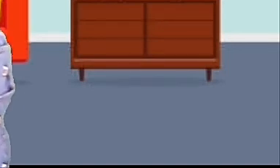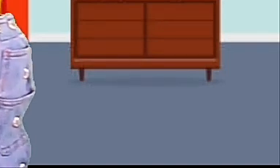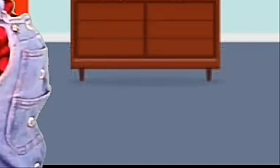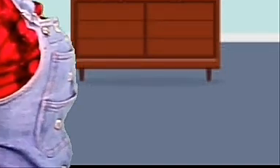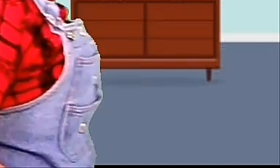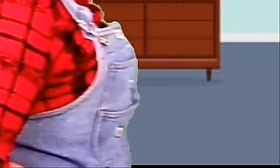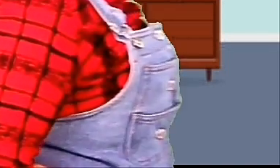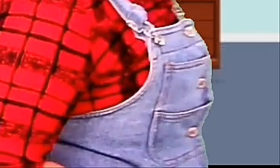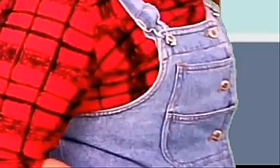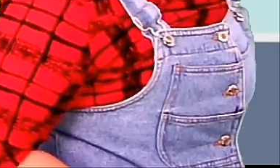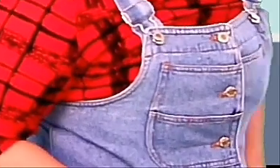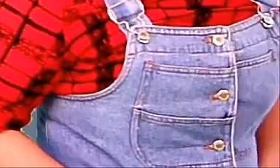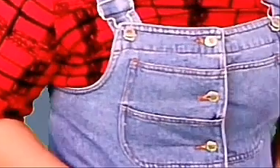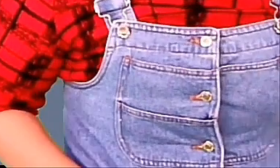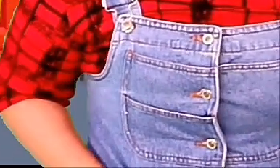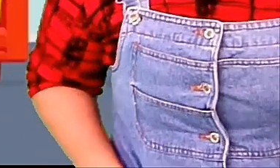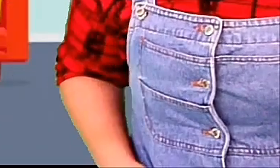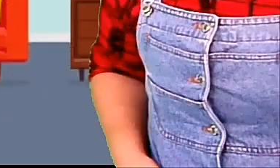Hi.